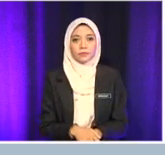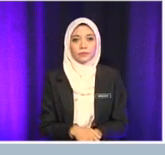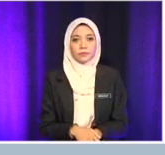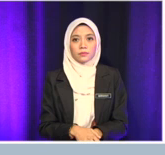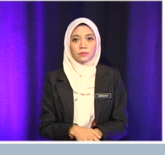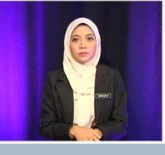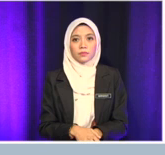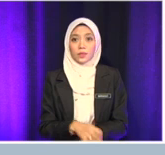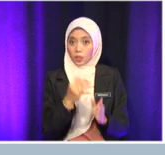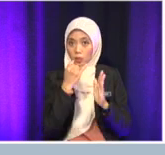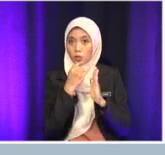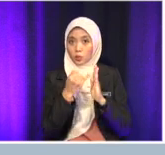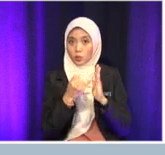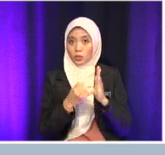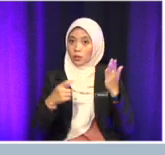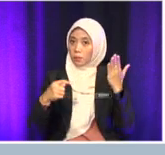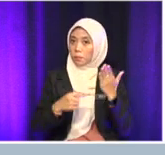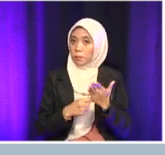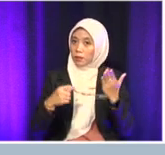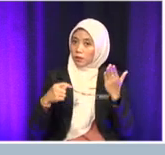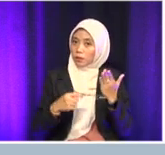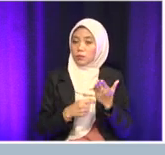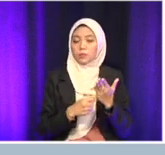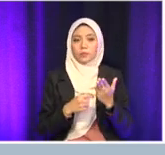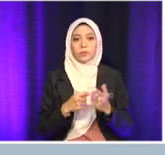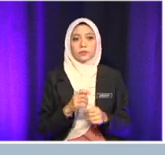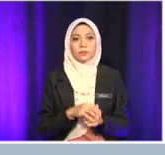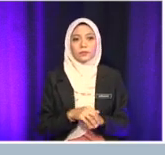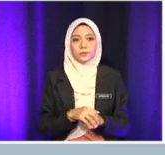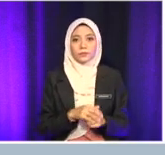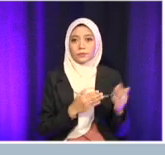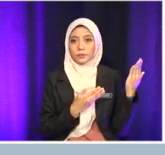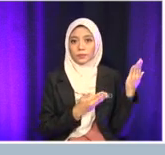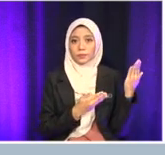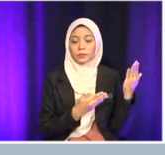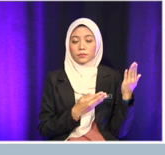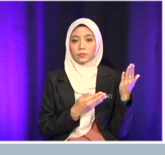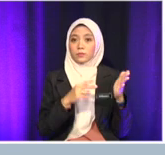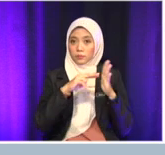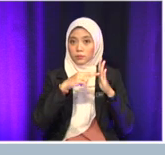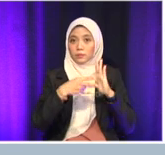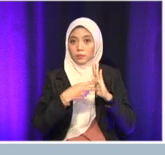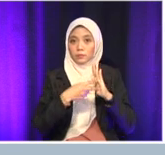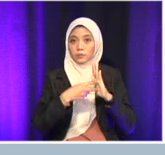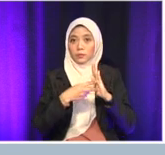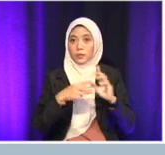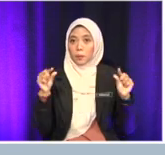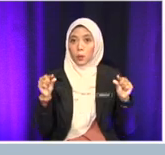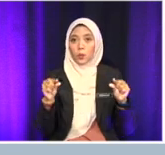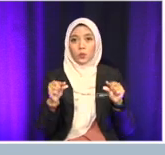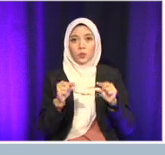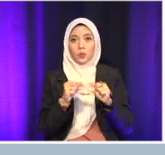saja bengkak jadi ditambah lagi satu bongkah lagi ke depan ini nah ini dia panggil gabungan ee bentuk